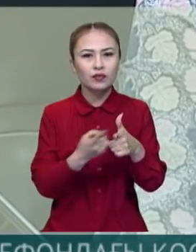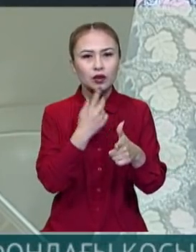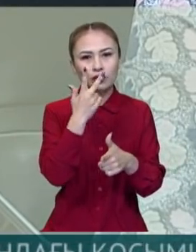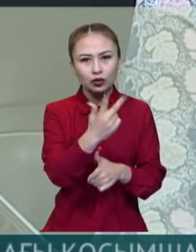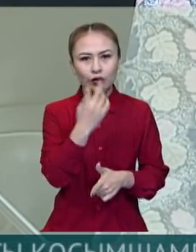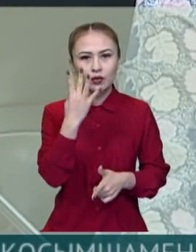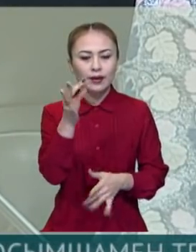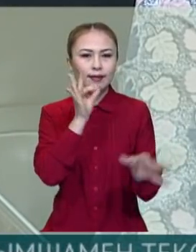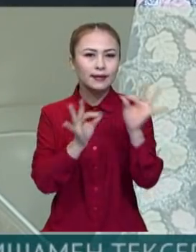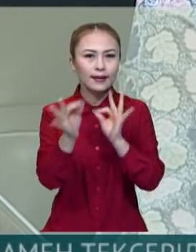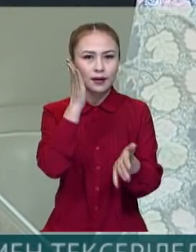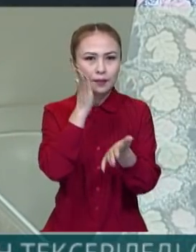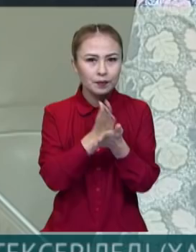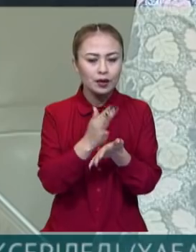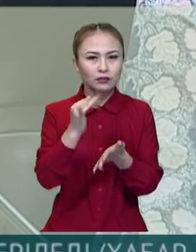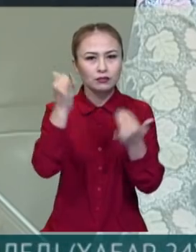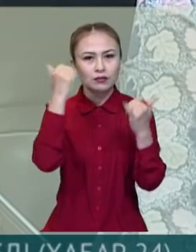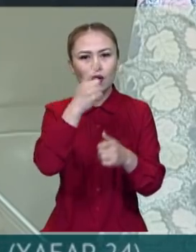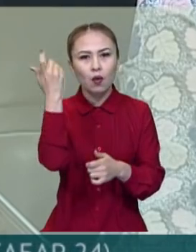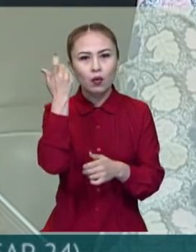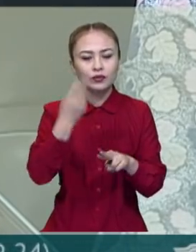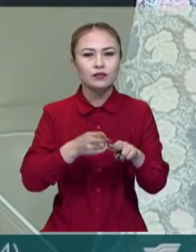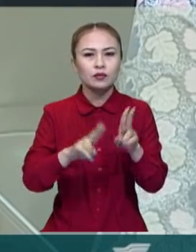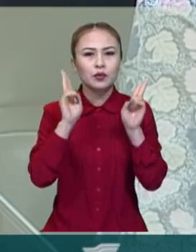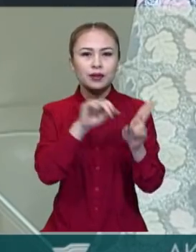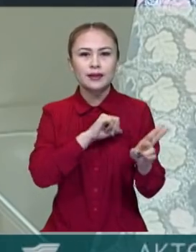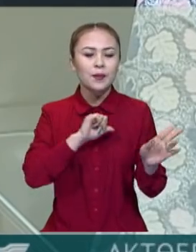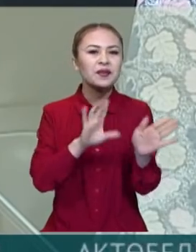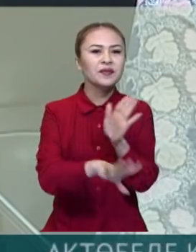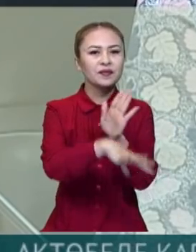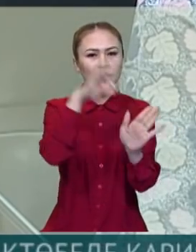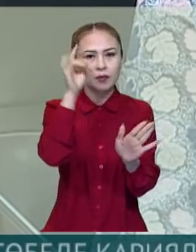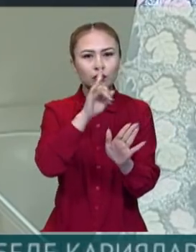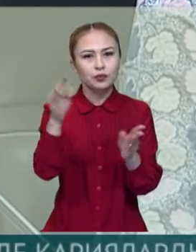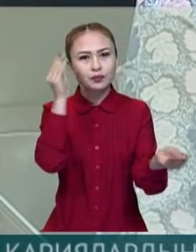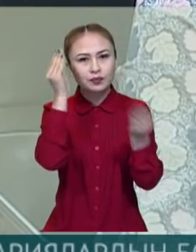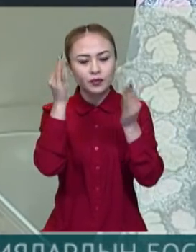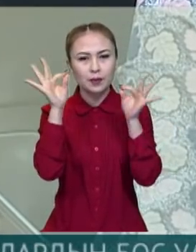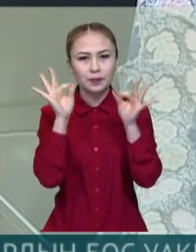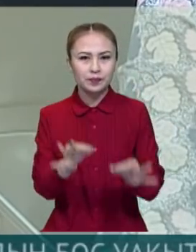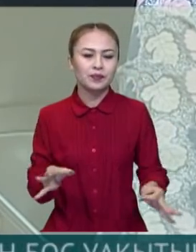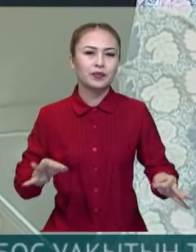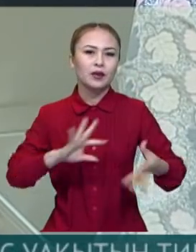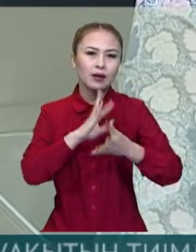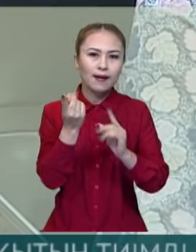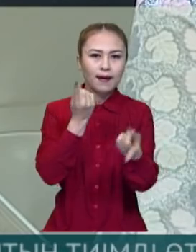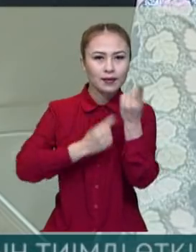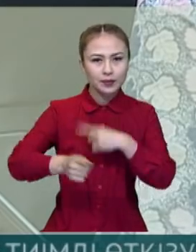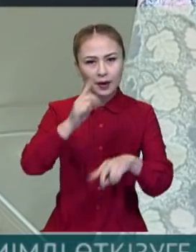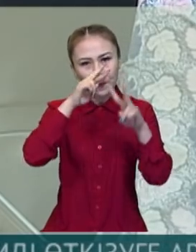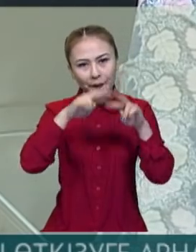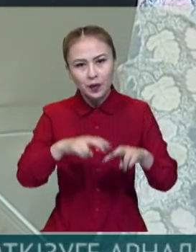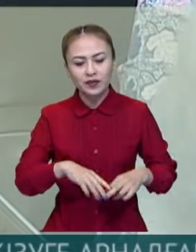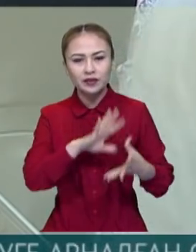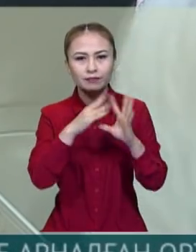түрлі дәрі бар. Мал иесі оның қайсысын салғызатын өз таңдайды. Барлық күмәнді және расталған анализдерді қайта тексеру